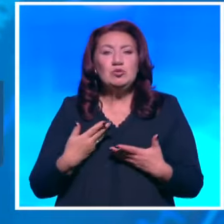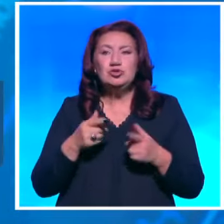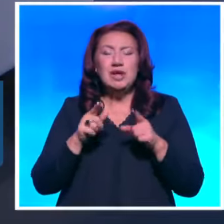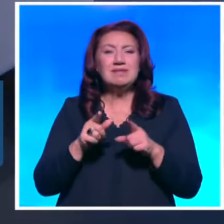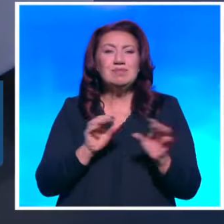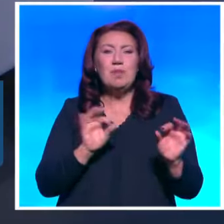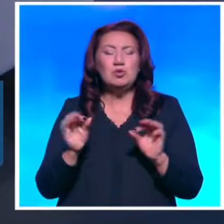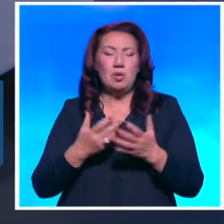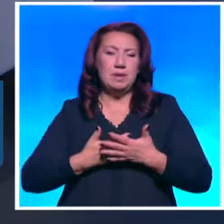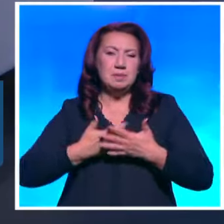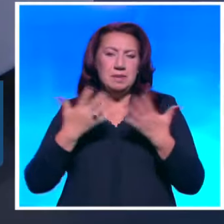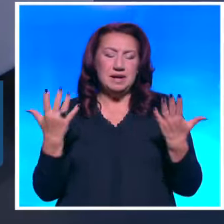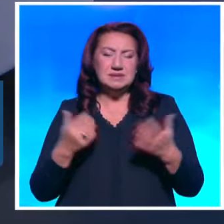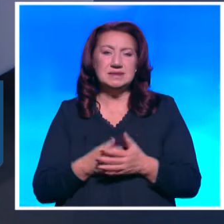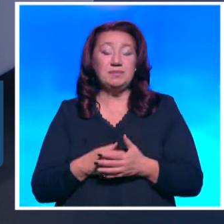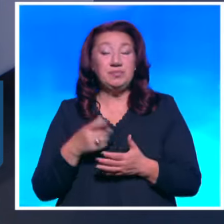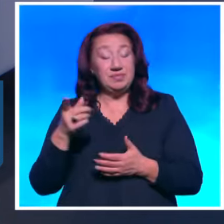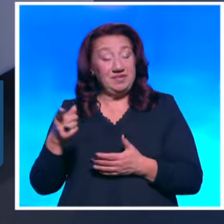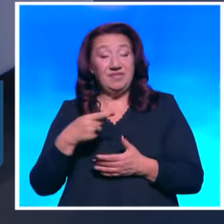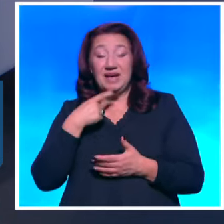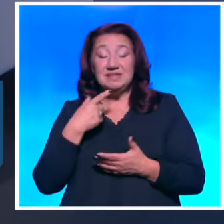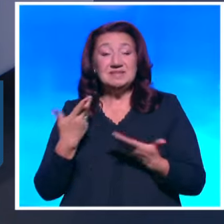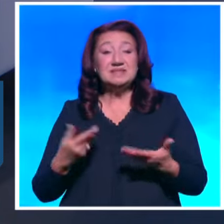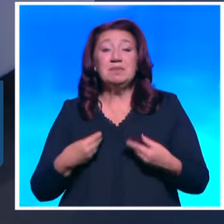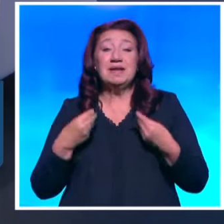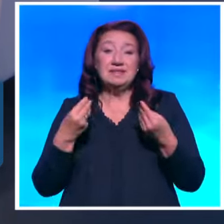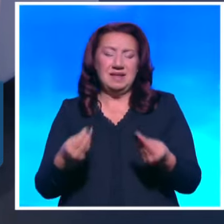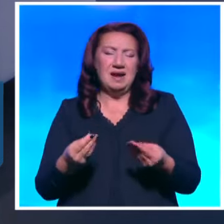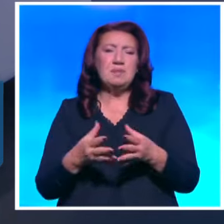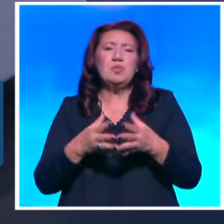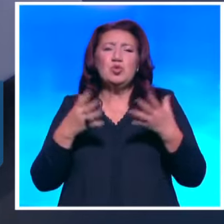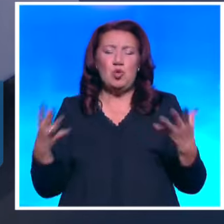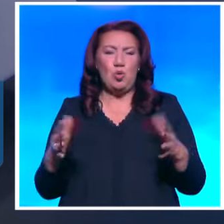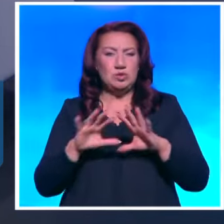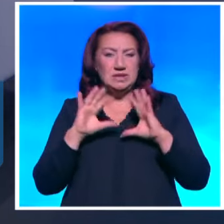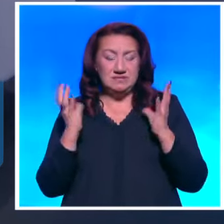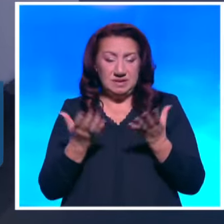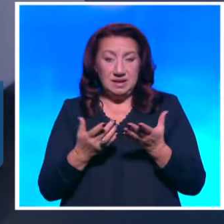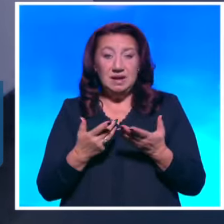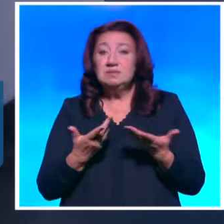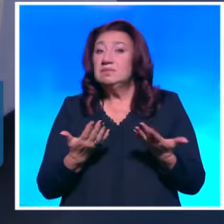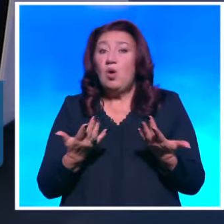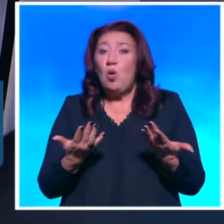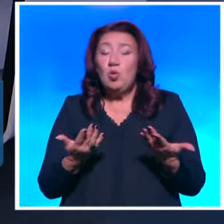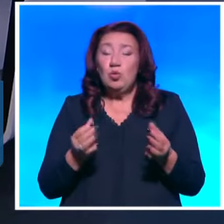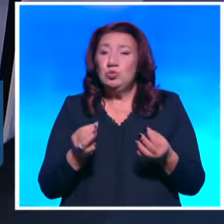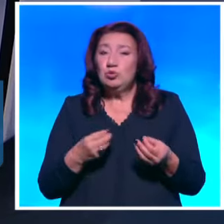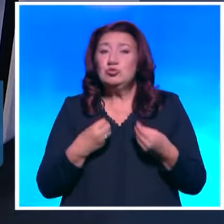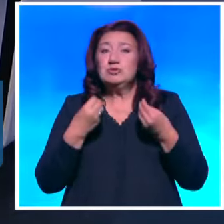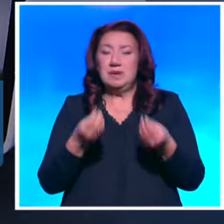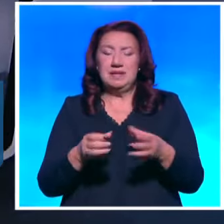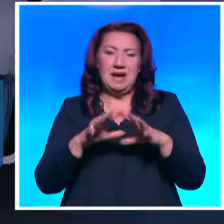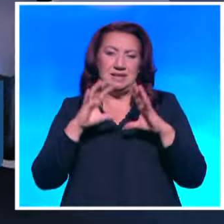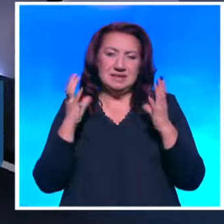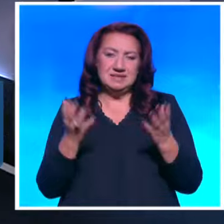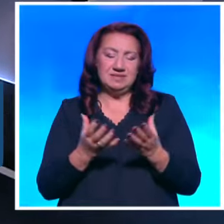че сме дали много на света, сега е момента да кажем колкото сме дали на света. Това, разбира се, е много относително и субективно. Аз го